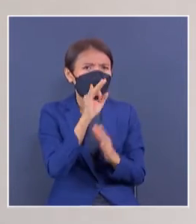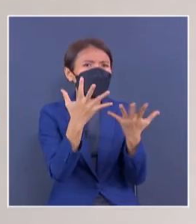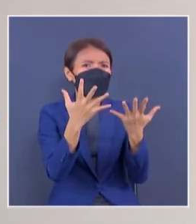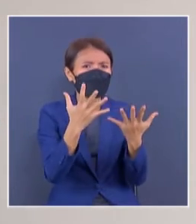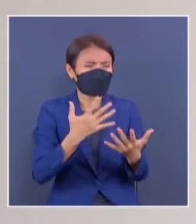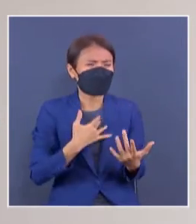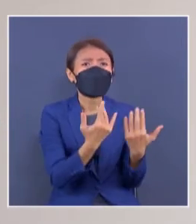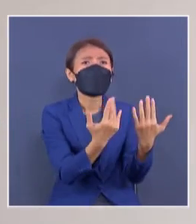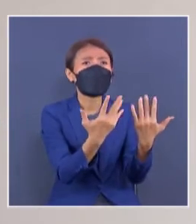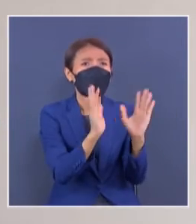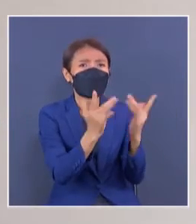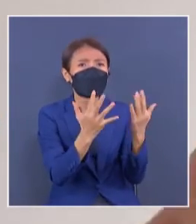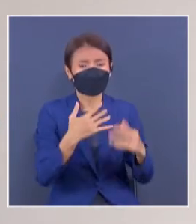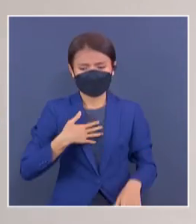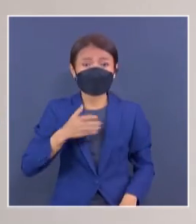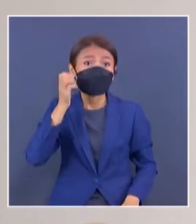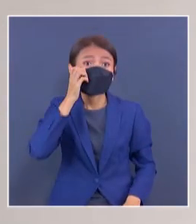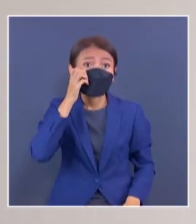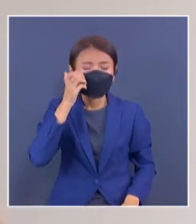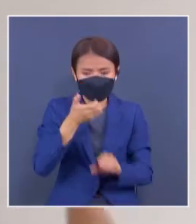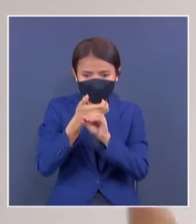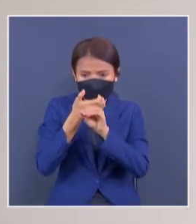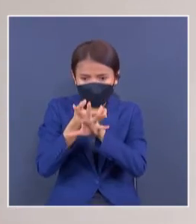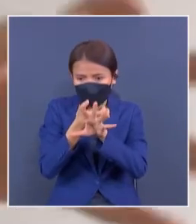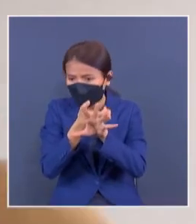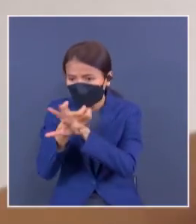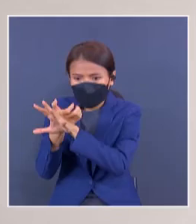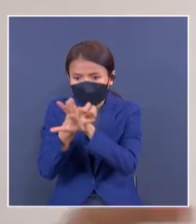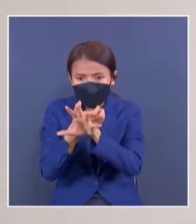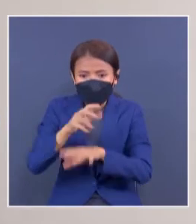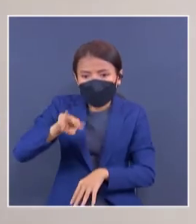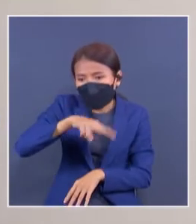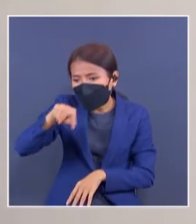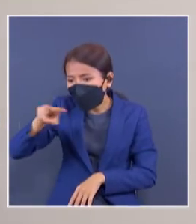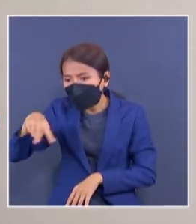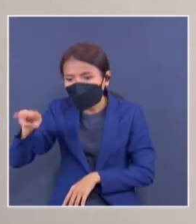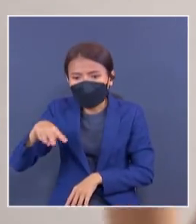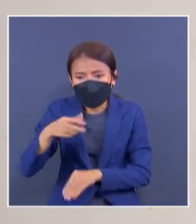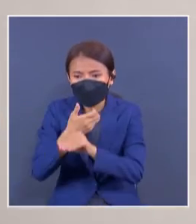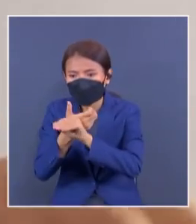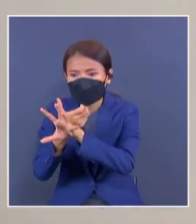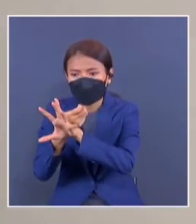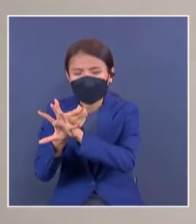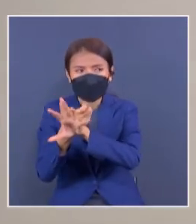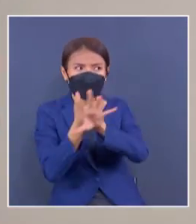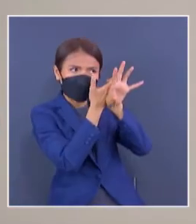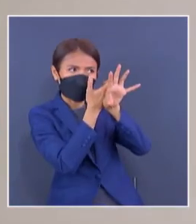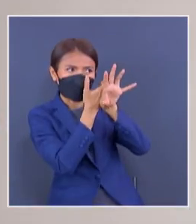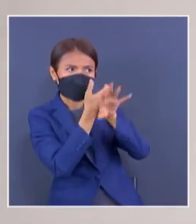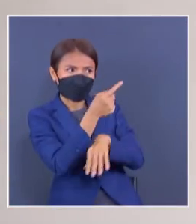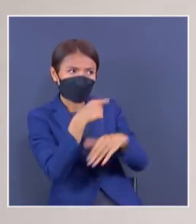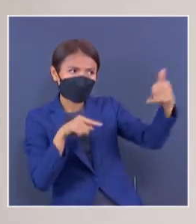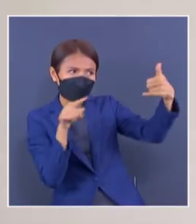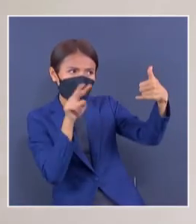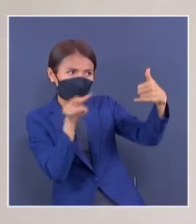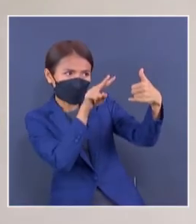ลุกขึ้นมาหาโดยการหยิบโทรศัพท์แล้วก็เปิดไฟฉายอะค่ะทำเป็นหาของตรงนี้นั่นระหว่างนั้นหนูก็หันไฟฉายไปทางมันหนูก็เลยพอจำรูป